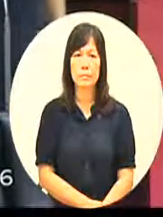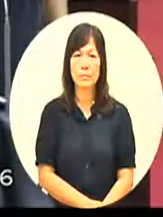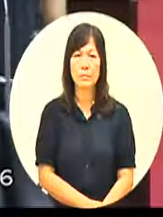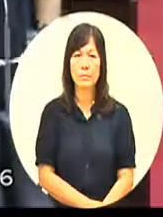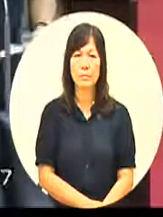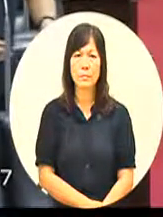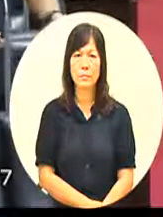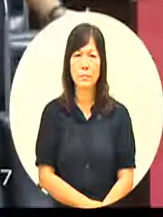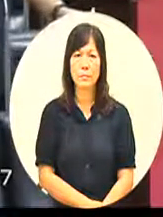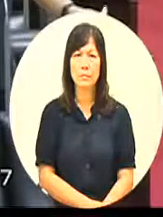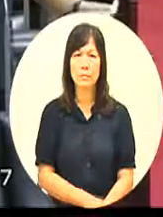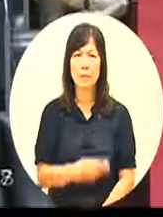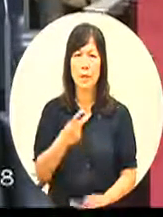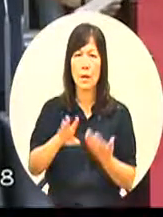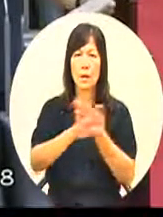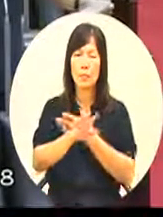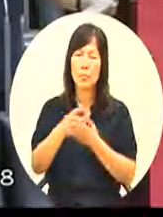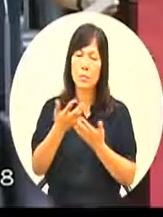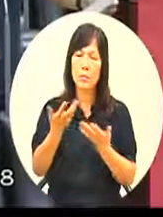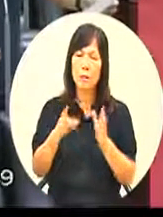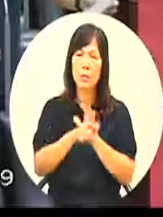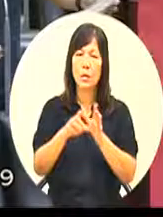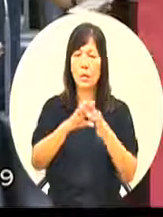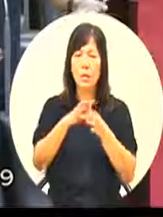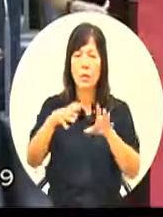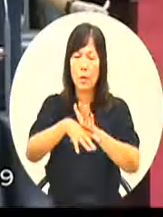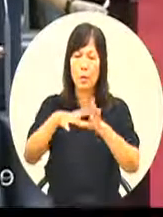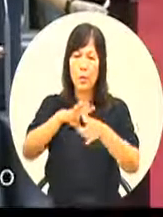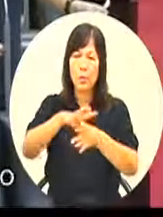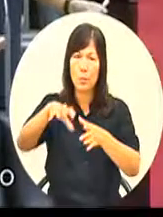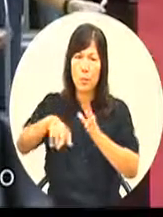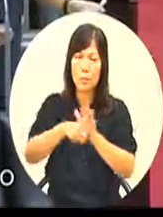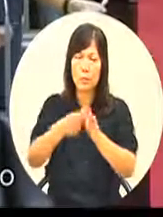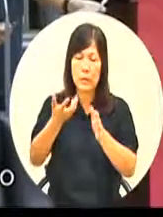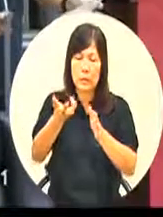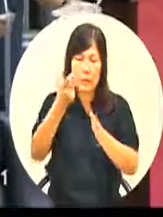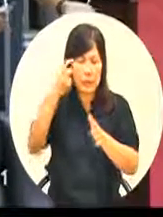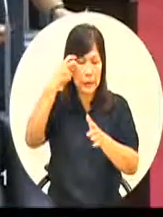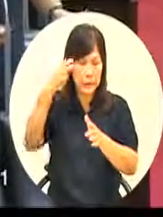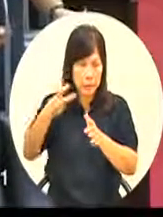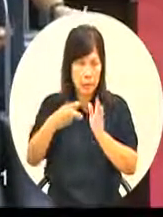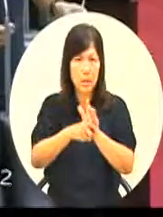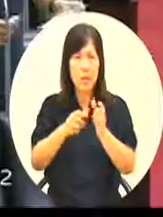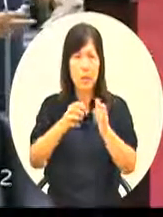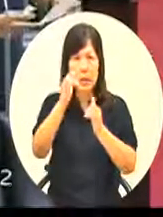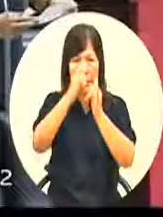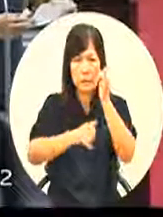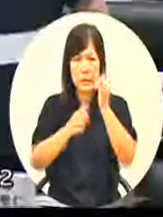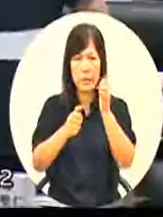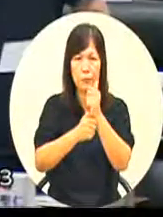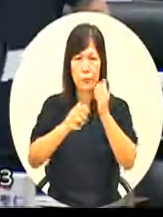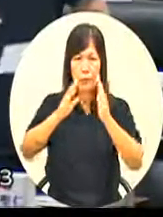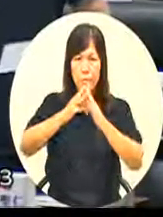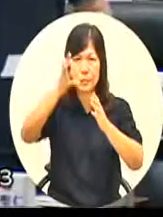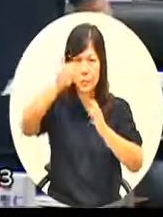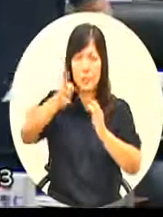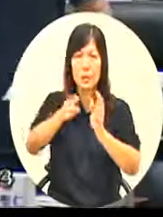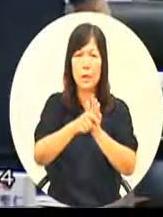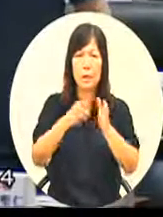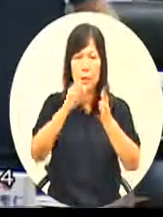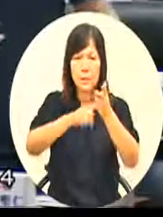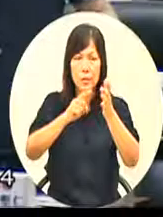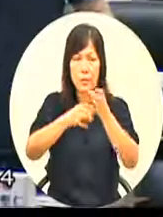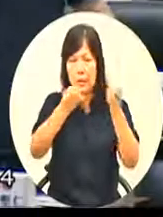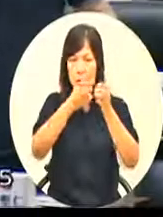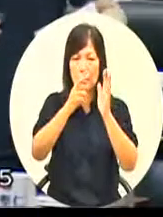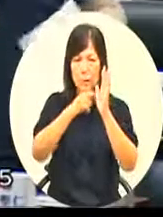其实其他哈，就是有关文化局昨天前天我已经跟史哲副市长有大概简单的跟他说